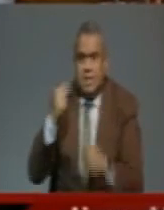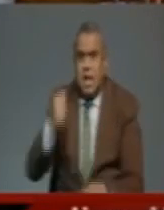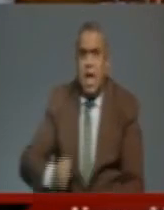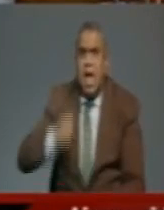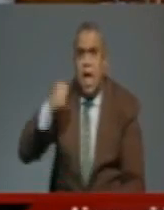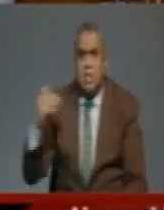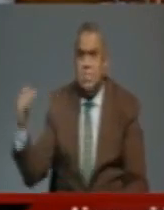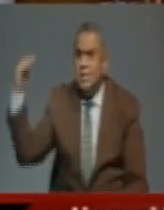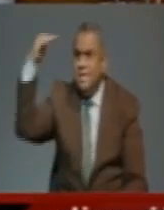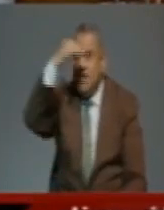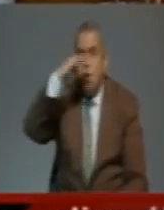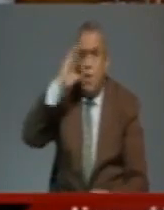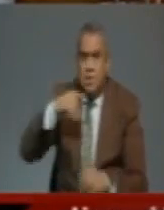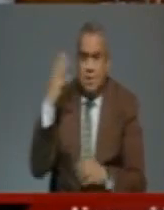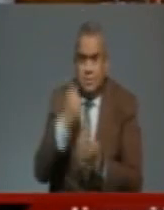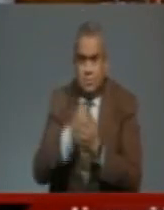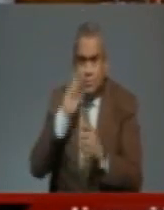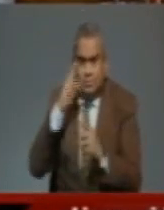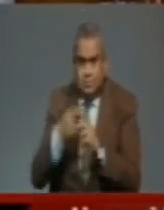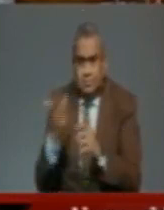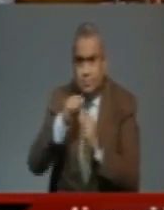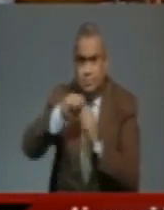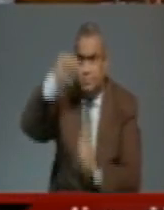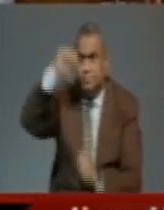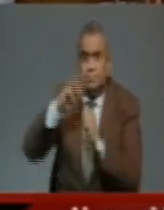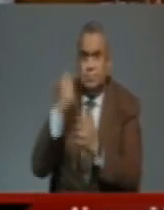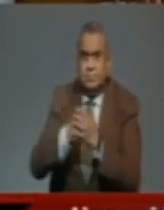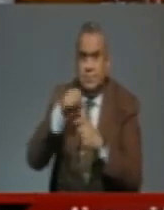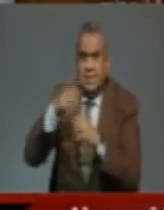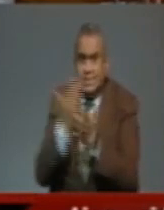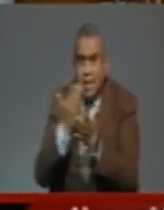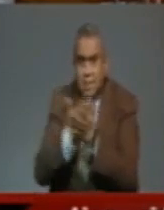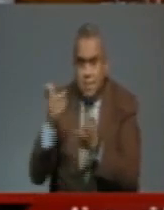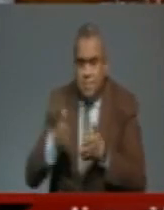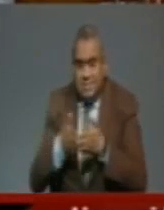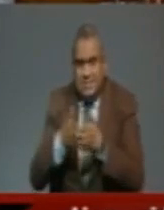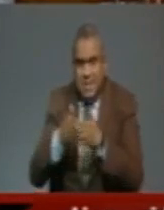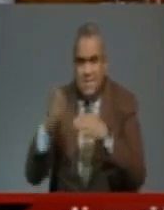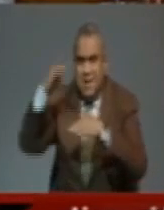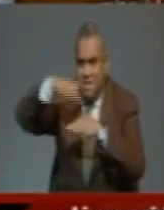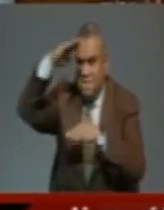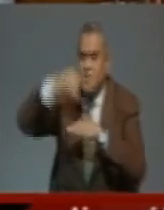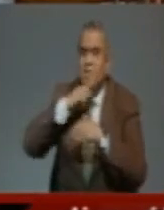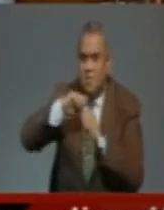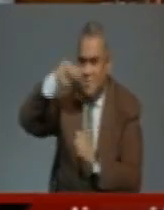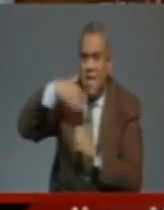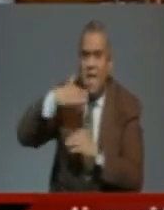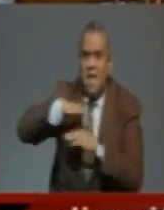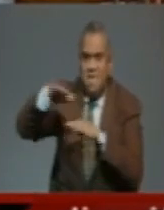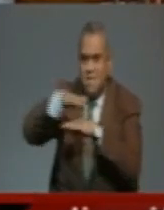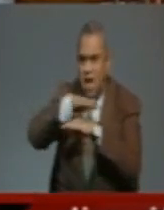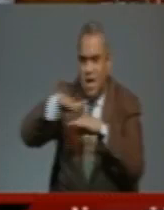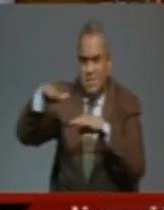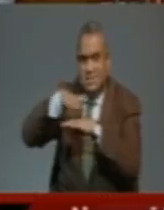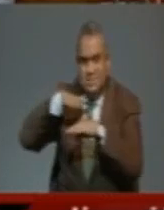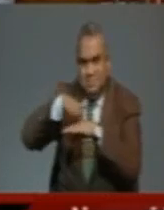ده عشان وساتك هتشوف دلوقتي في الافتتاح عشان البرج يقدر يعدي وده موجود مش هينفع، فكان